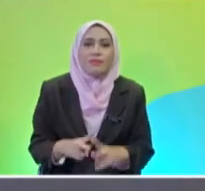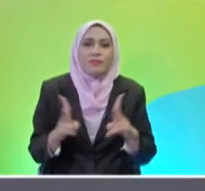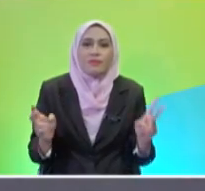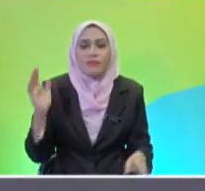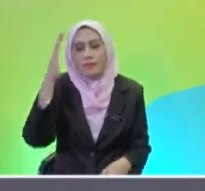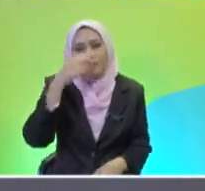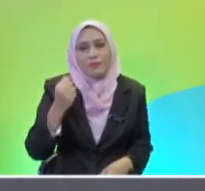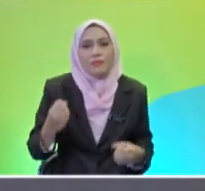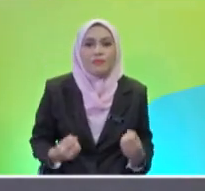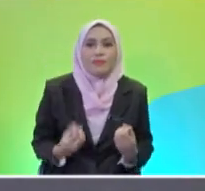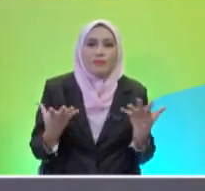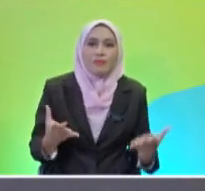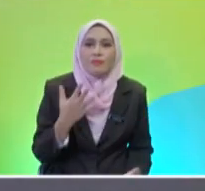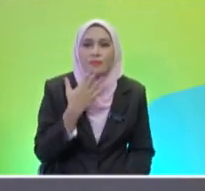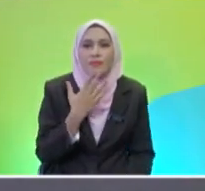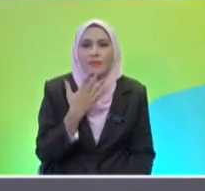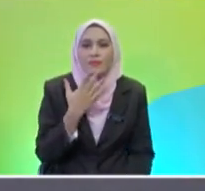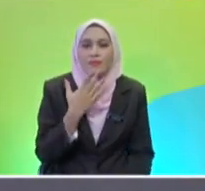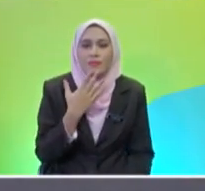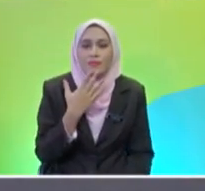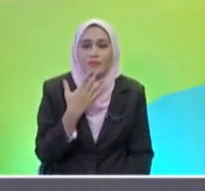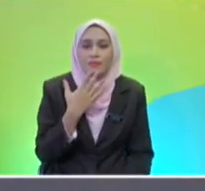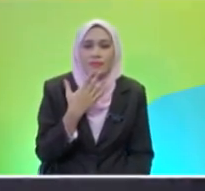Sungguh cantik aneka warna.